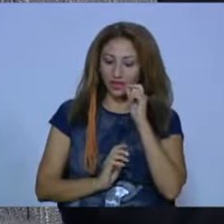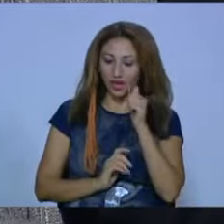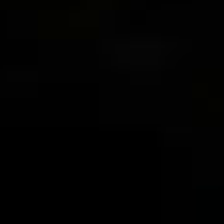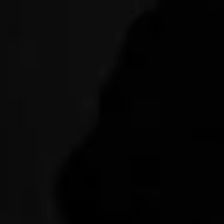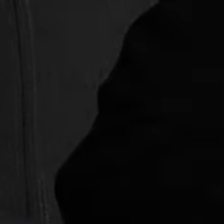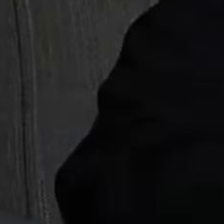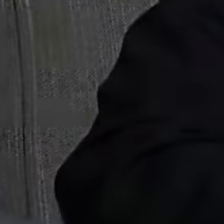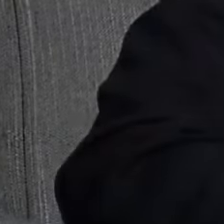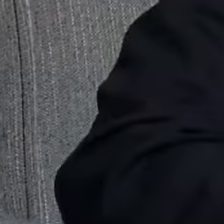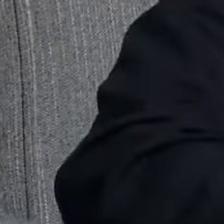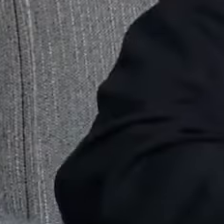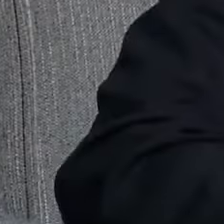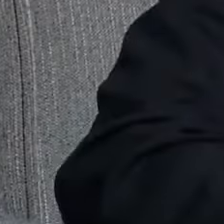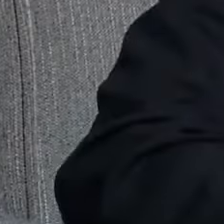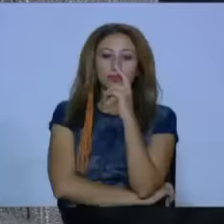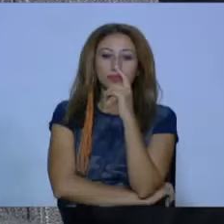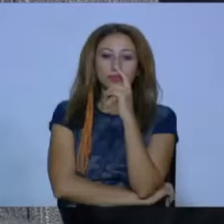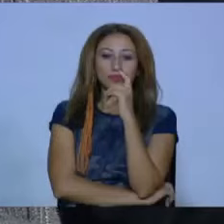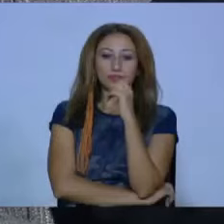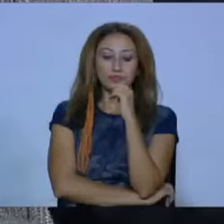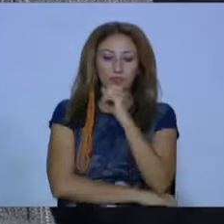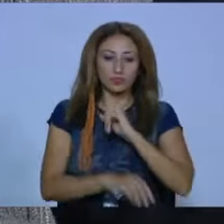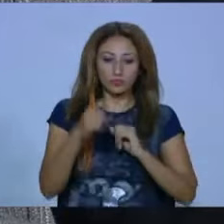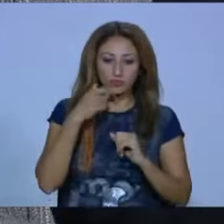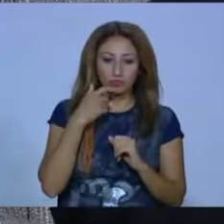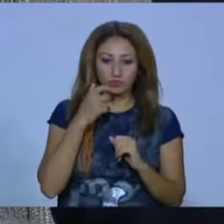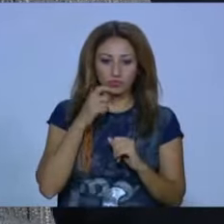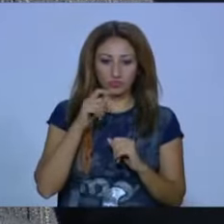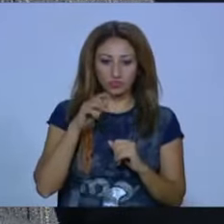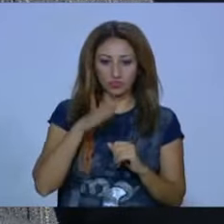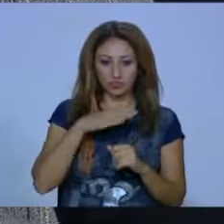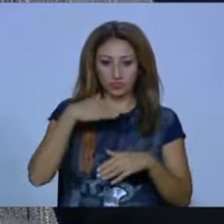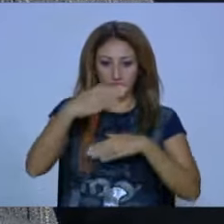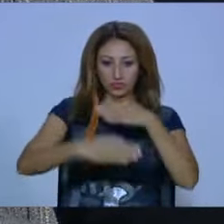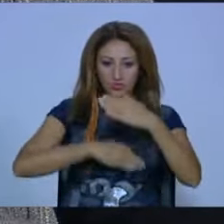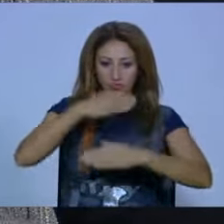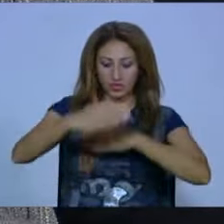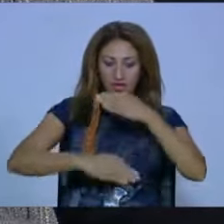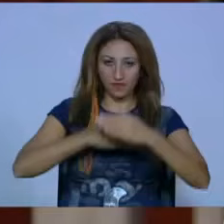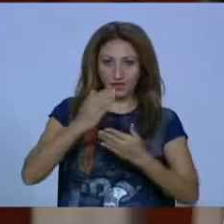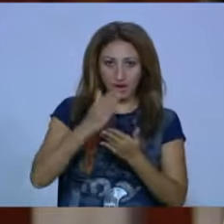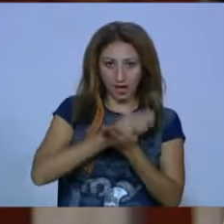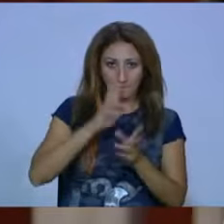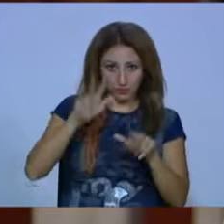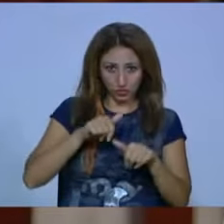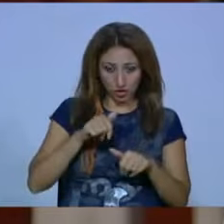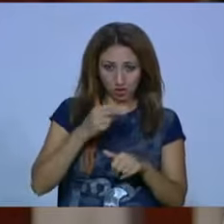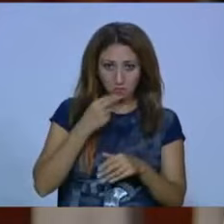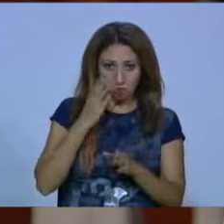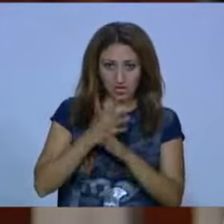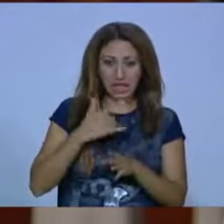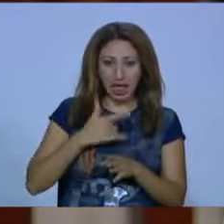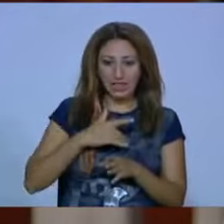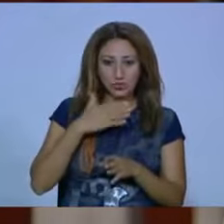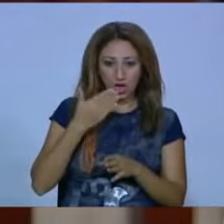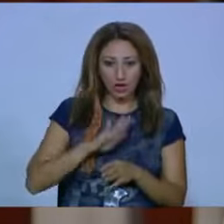يرحمه الاعظم. هل فعلا علاء طلب او اشترى الكفن ومسك الكفن قبل ما يموت؟ ده حقيقي. وكان حاسس بحاجه